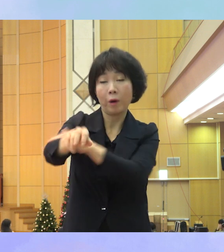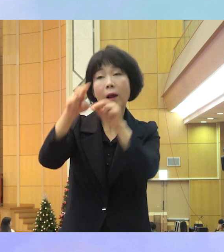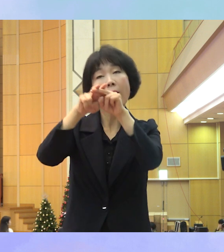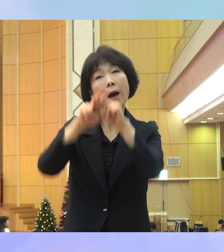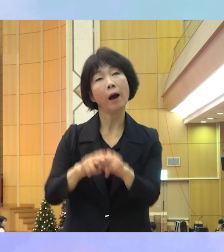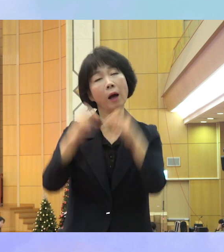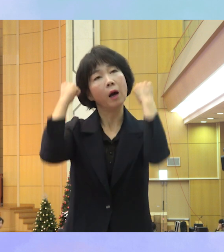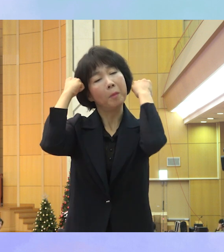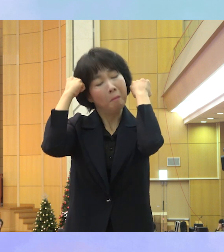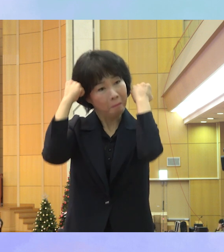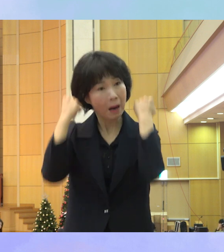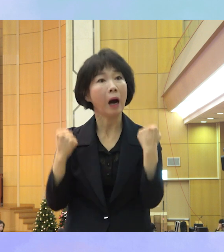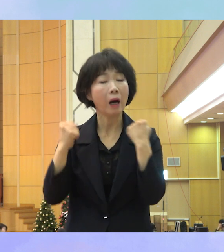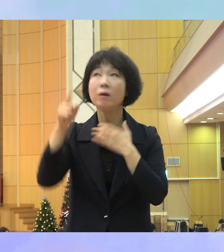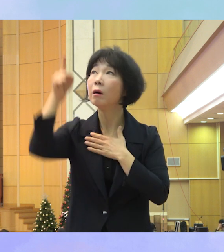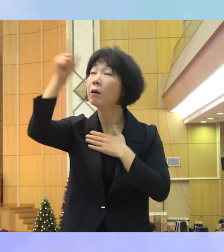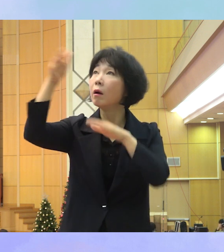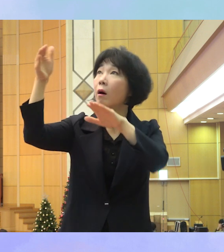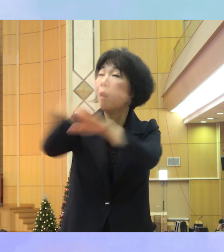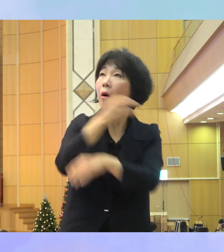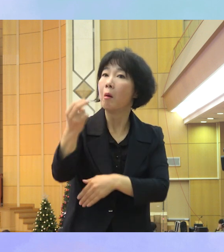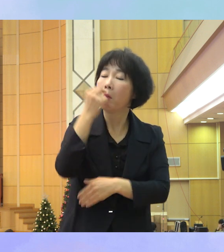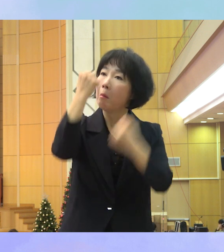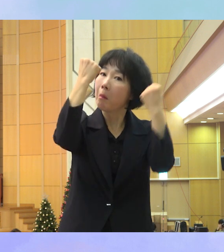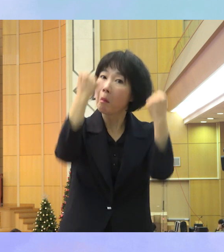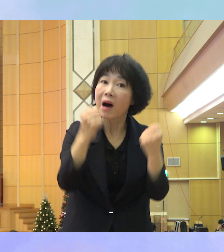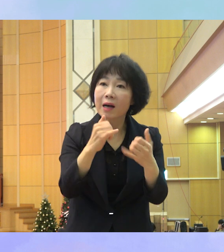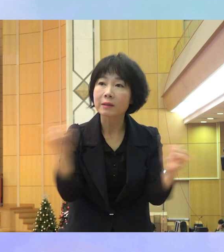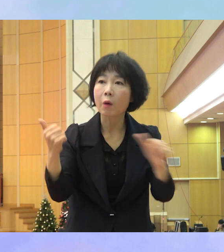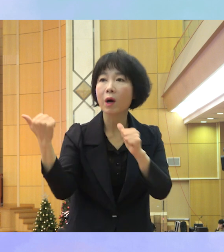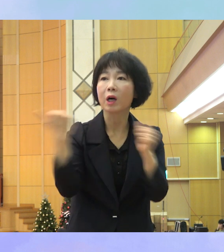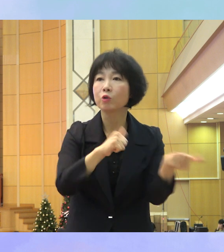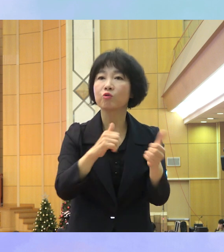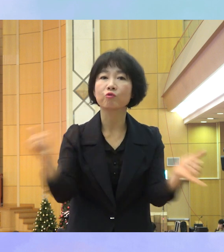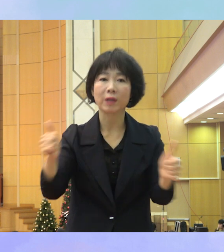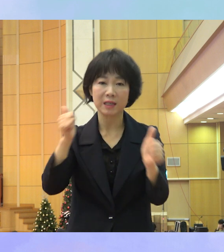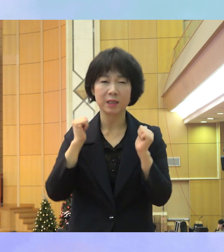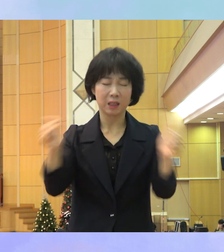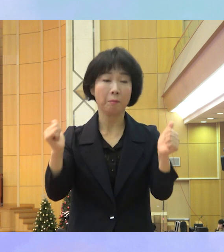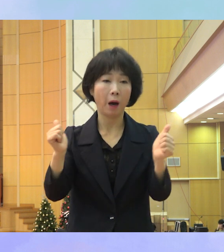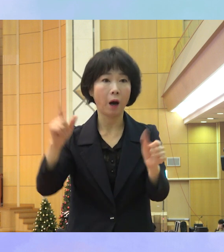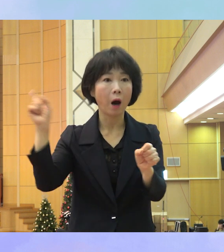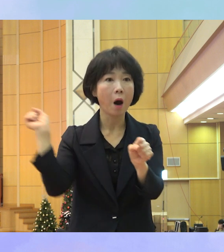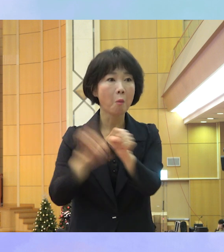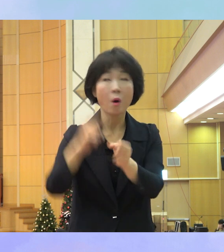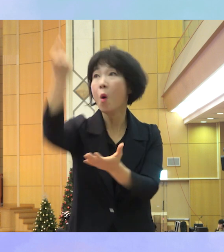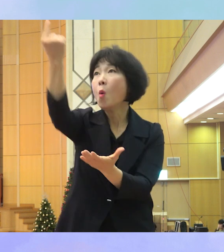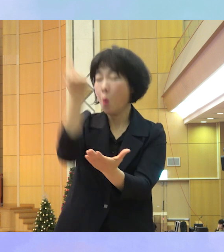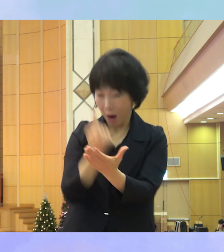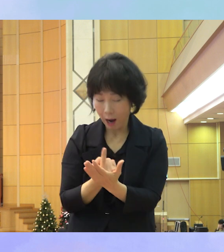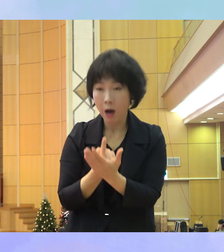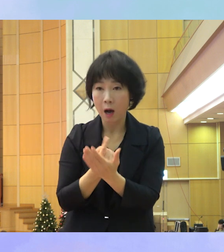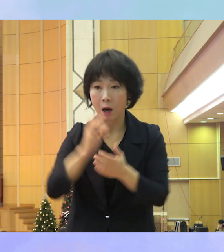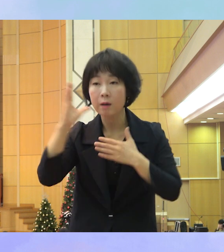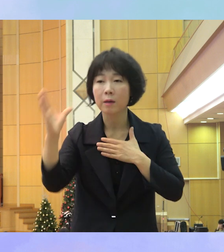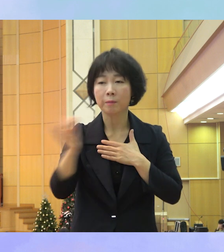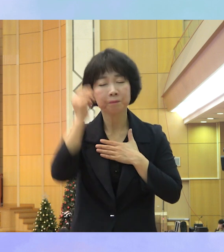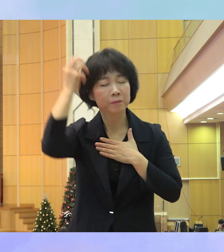하나님 우편에 앉아 계시다가 저리로서 산자와 죽은 자를 심판하러